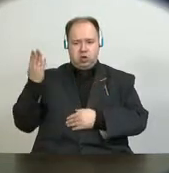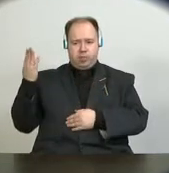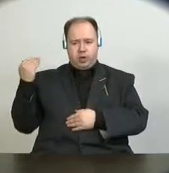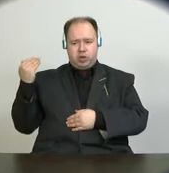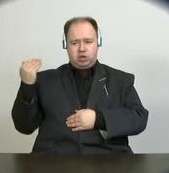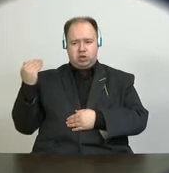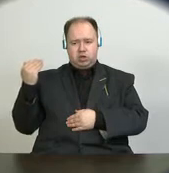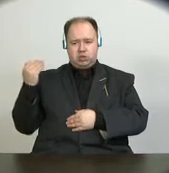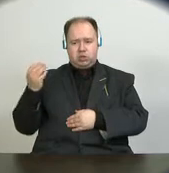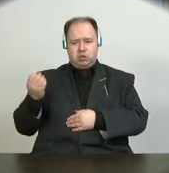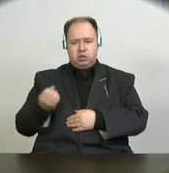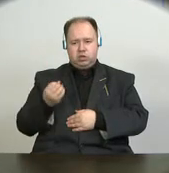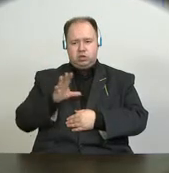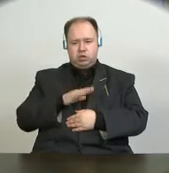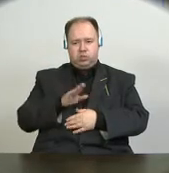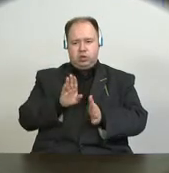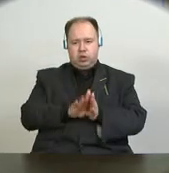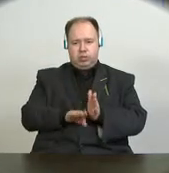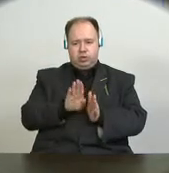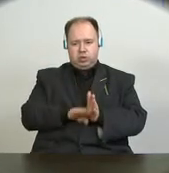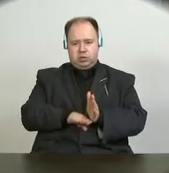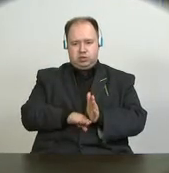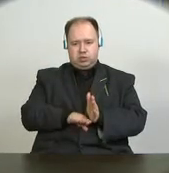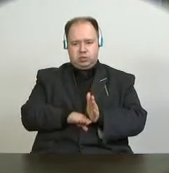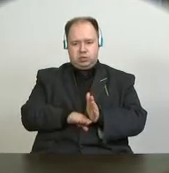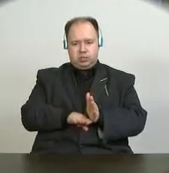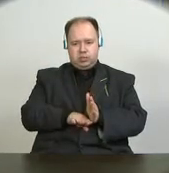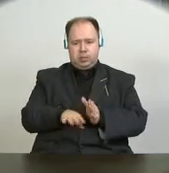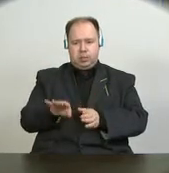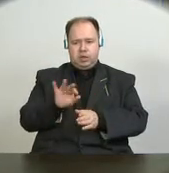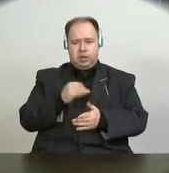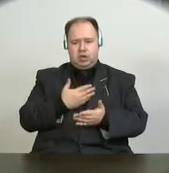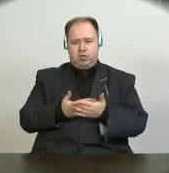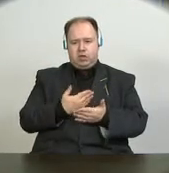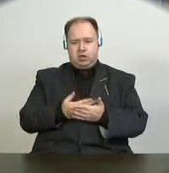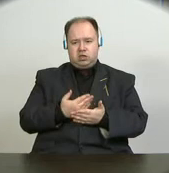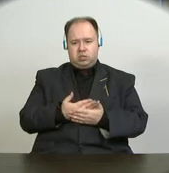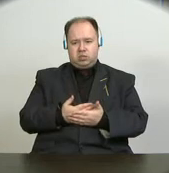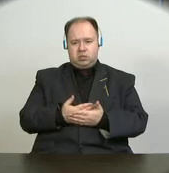еще были достаточно примитивными и в некотором смысле